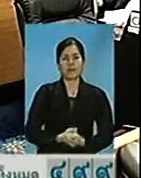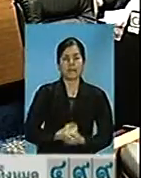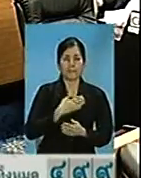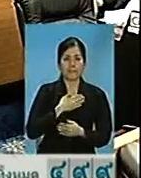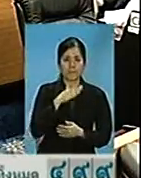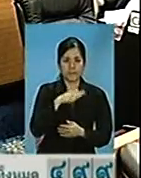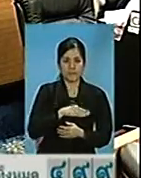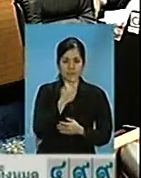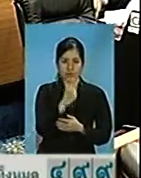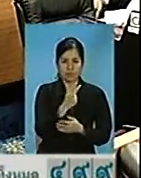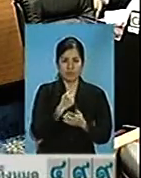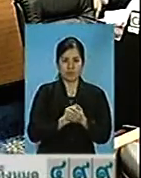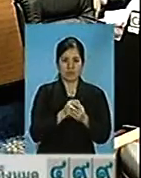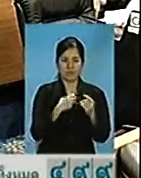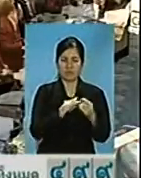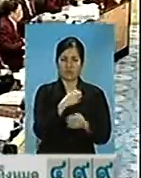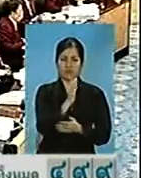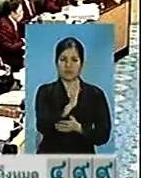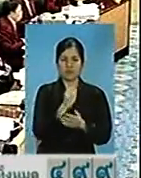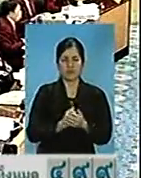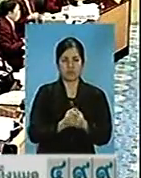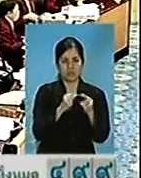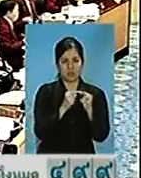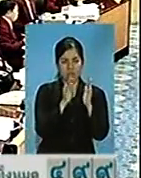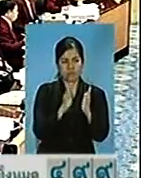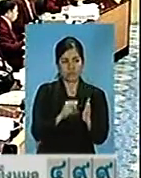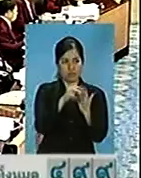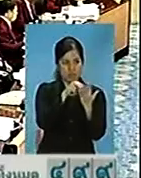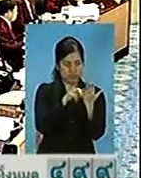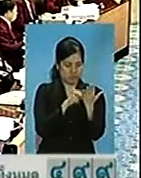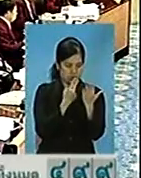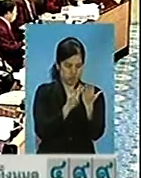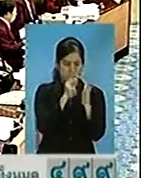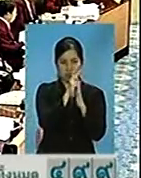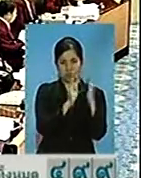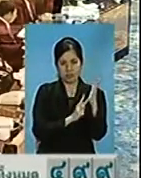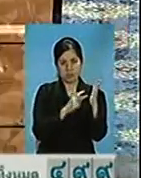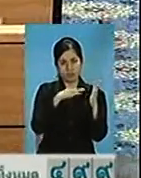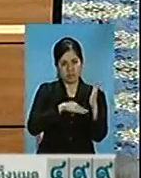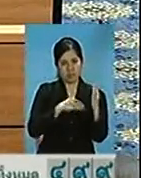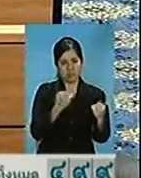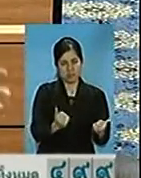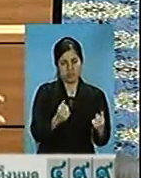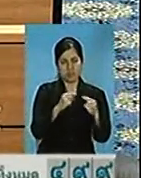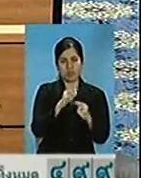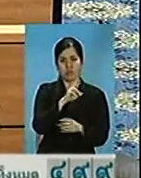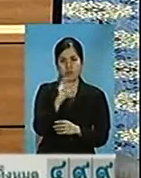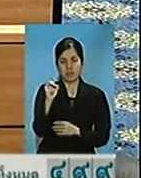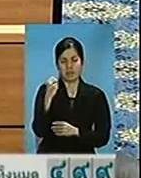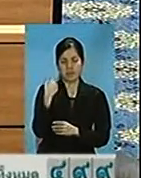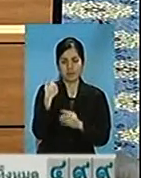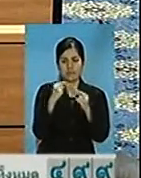ครับผมไม่อยากให้เบี่ยงเบนให้คนพออ่านกฎหมายแล้วมีความรู้สึกว่าขณะนี้สภากำลังบัญญัติกฎหม